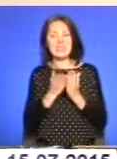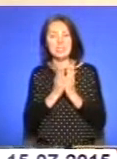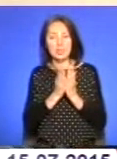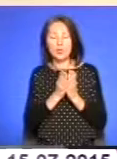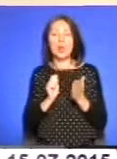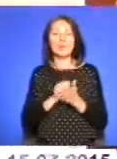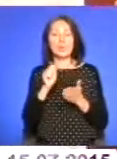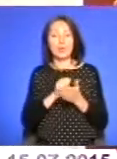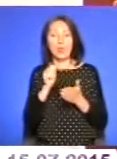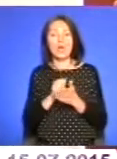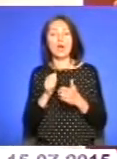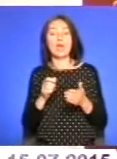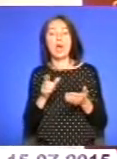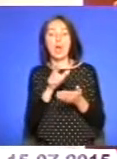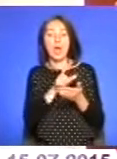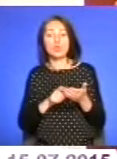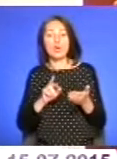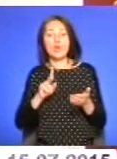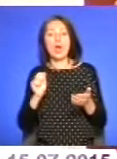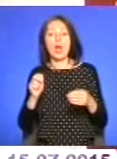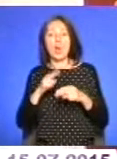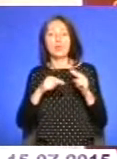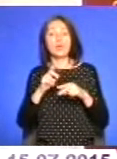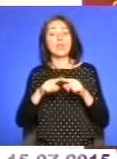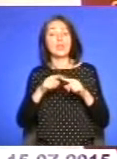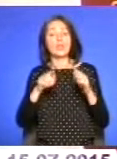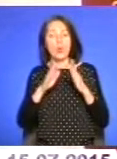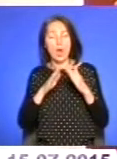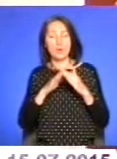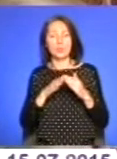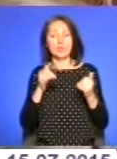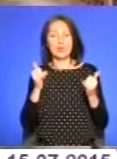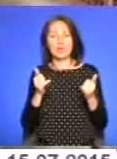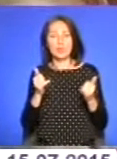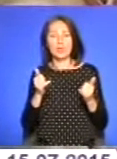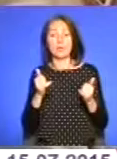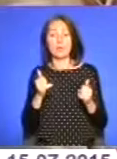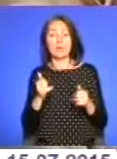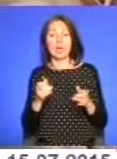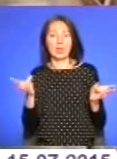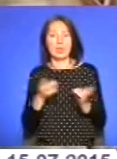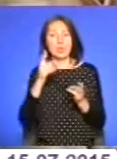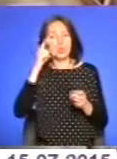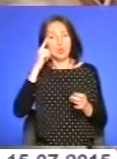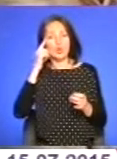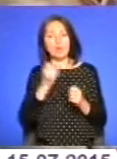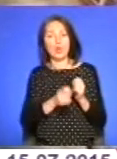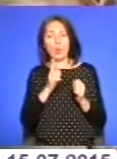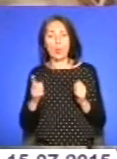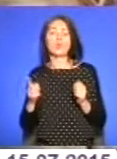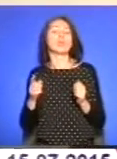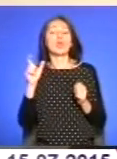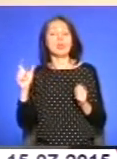«Як будувати рідну хату» – це надто малий тираж. Сьогодні про підвалини української державності має задуматися кожний свідомий